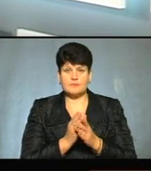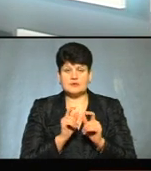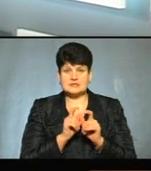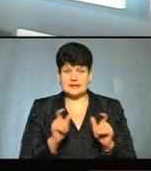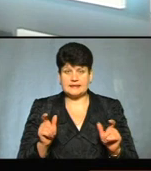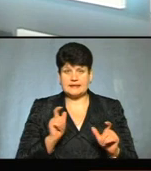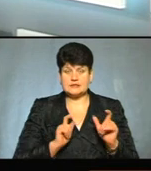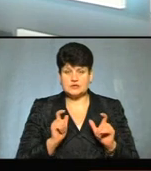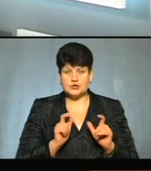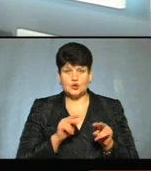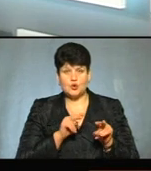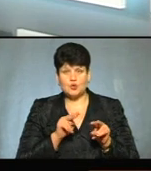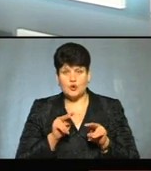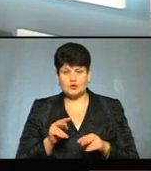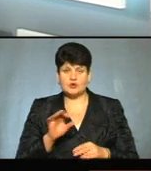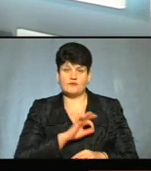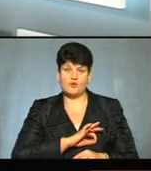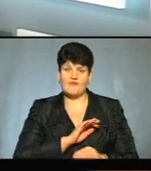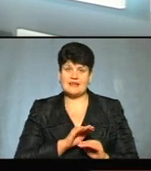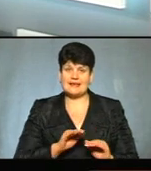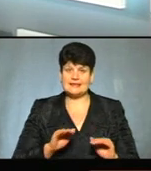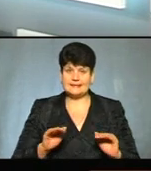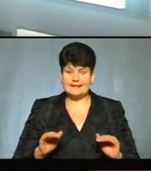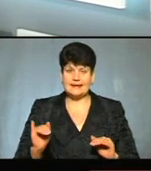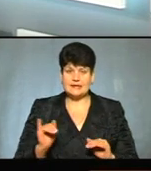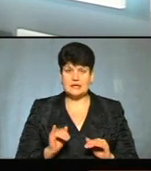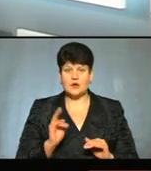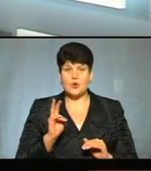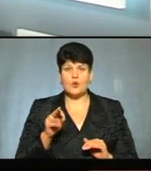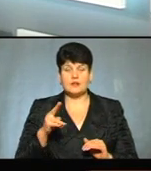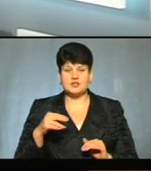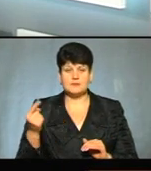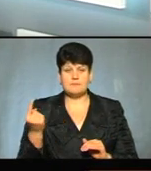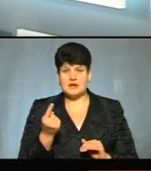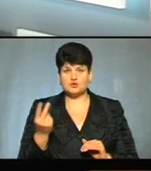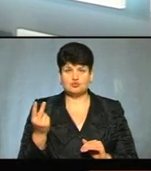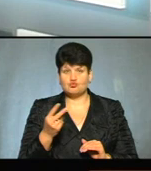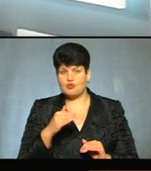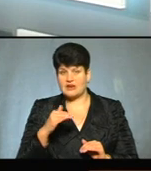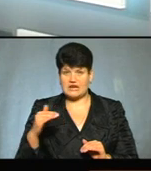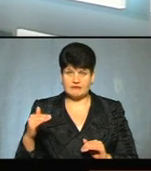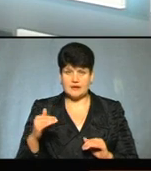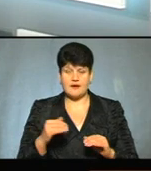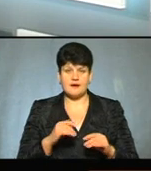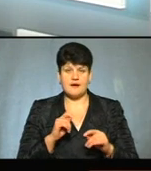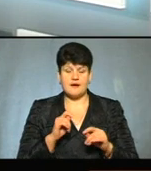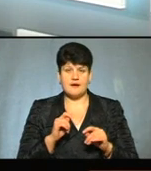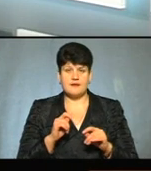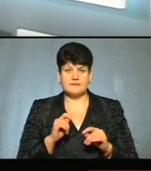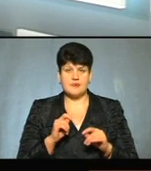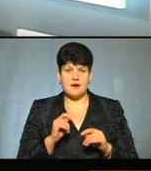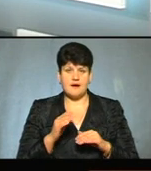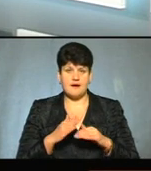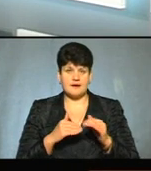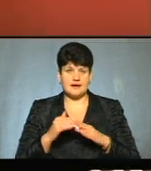заклади інституційного догляду та виховання дітей та коледжі першого-другого рівня акредитації, вищі навчальні